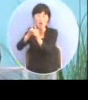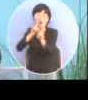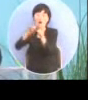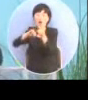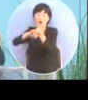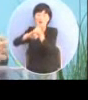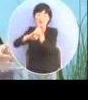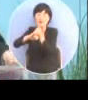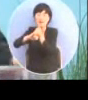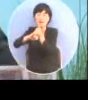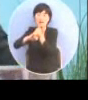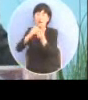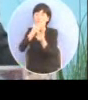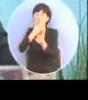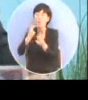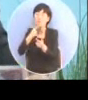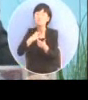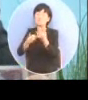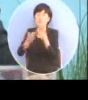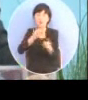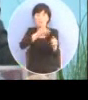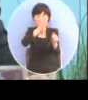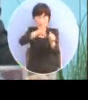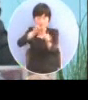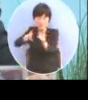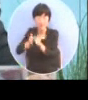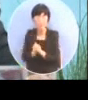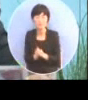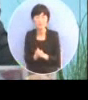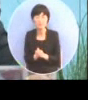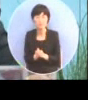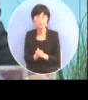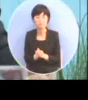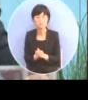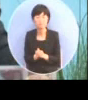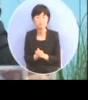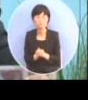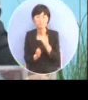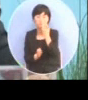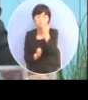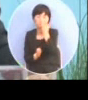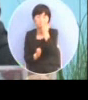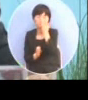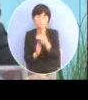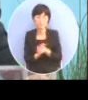Nếu chúng ta kinh nghiệm điều này thì chúng ta sẽ luôn đắc thắng không thôi.